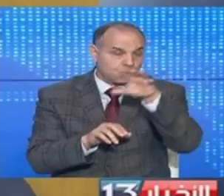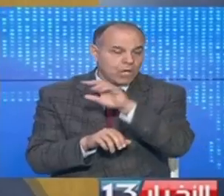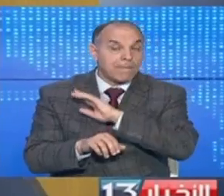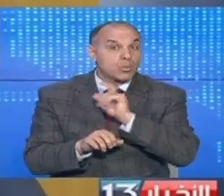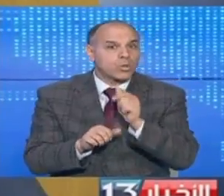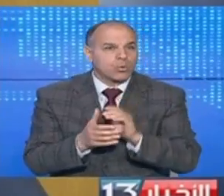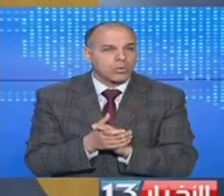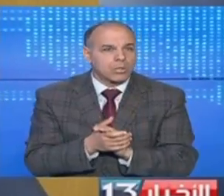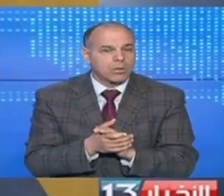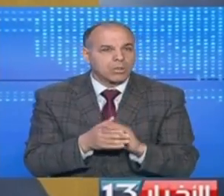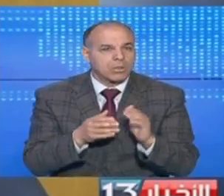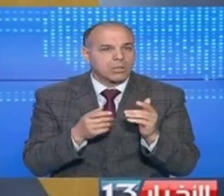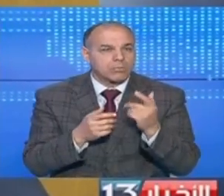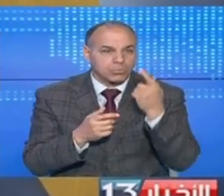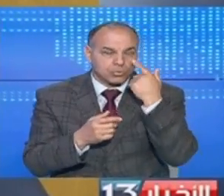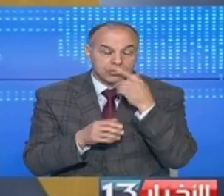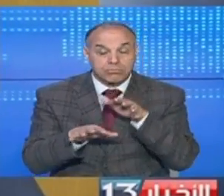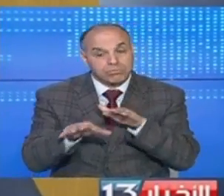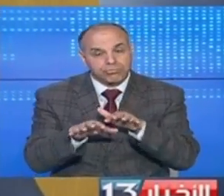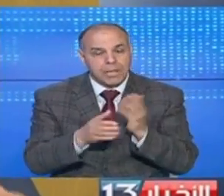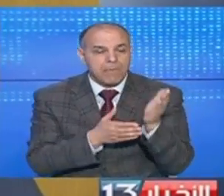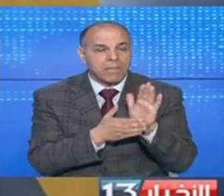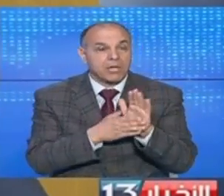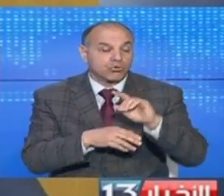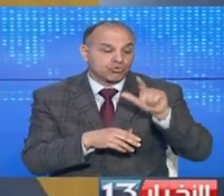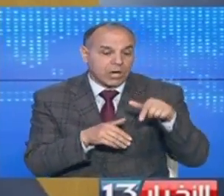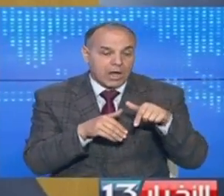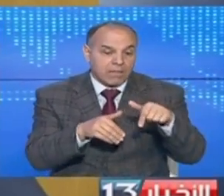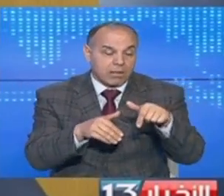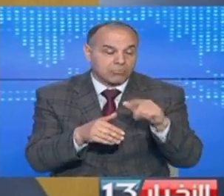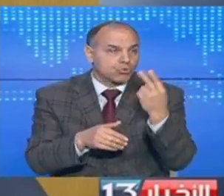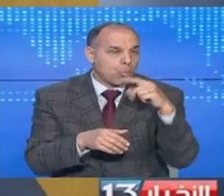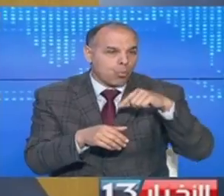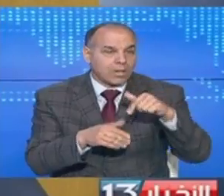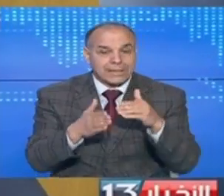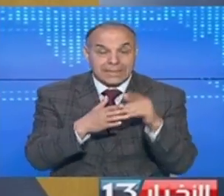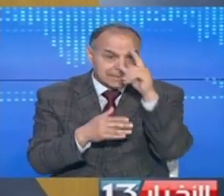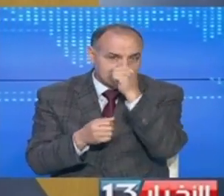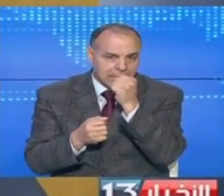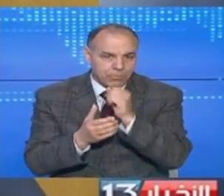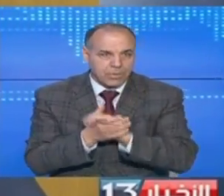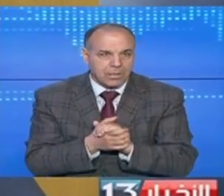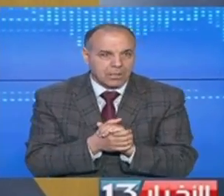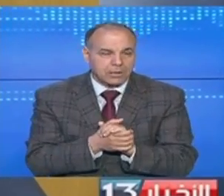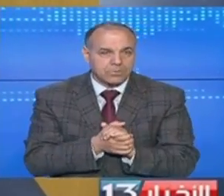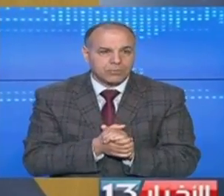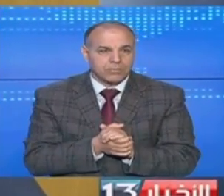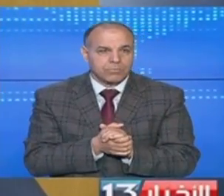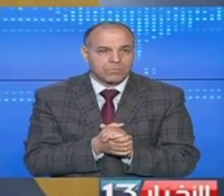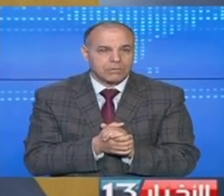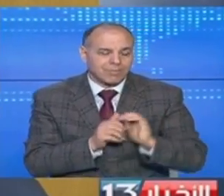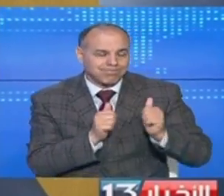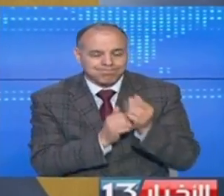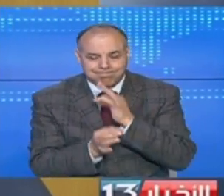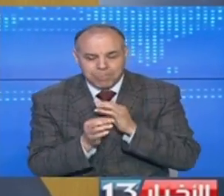اسعار وكلنا فيها الشهر هذا واشار ينهما تحدي كبير لانه كثير الاحتكار